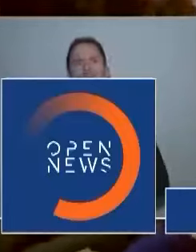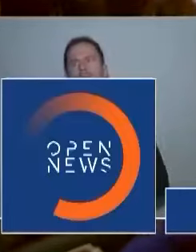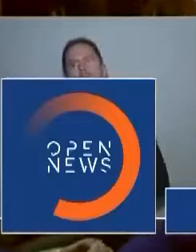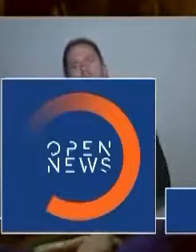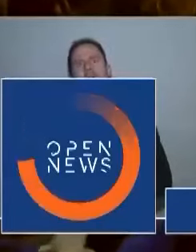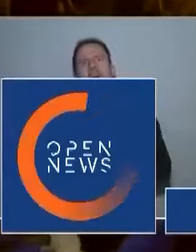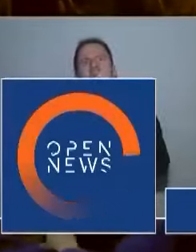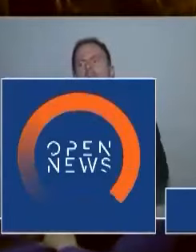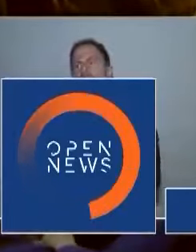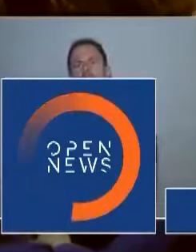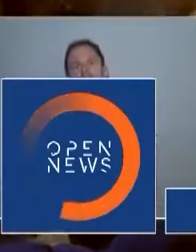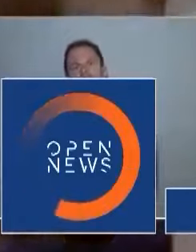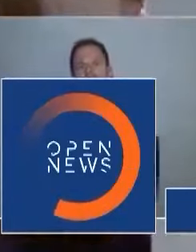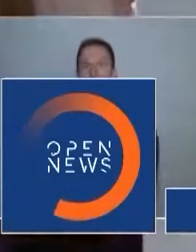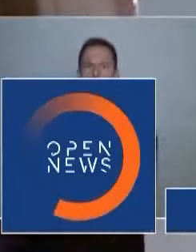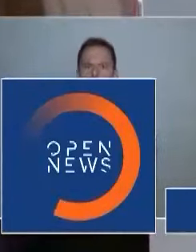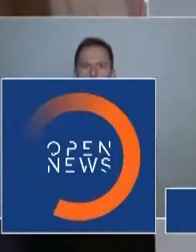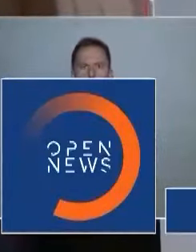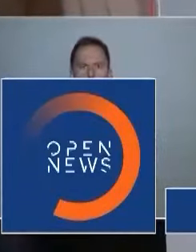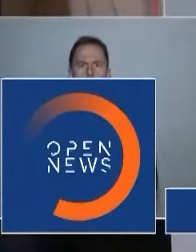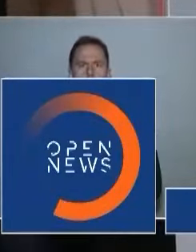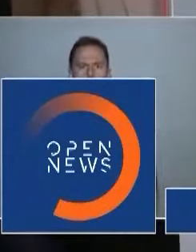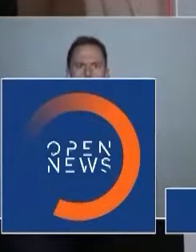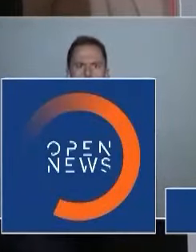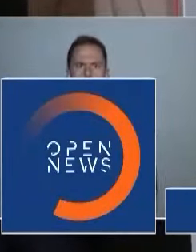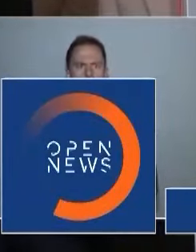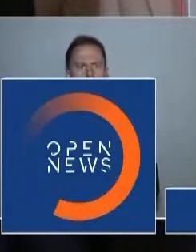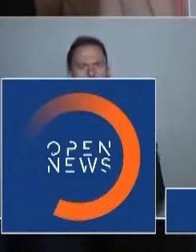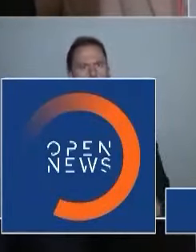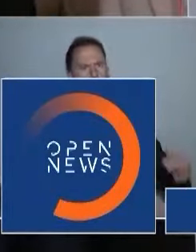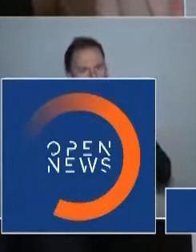Στέφανου Κασελάκη θα δοθούν για πρώτη φορά με τη δήλωση πόθεν έσχες που θα καταθέσει στις 30 Ιουνίου.